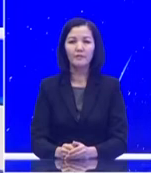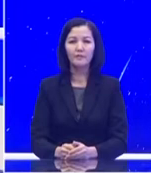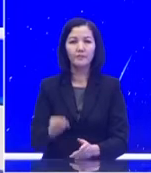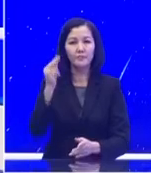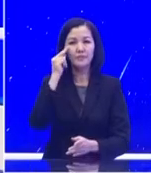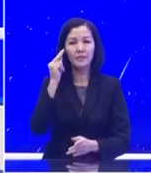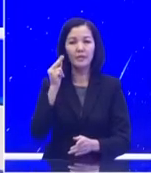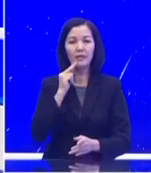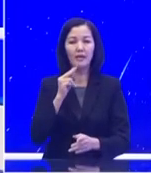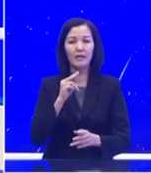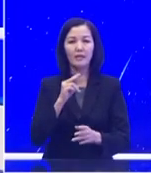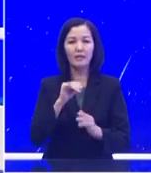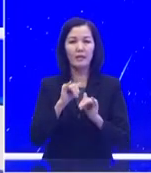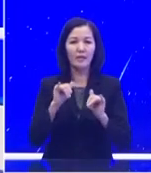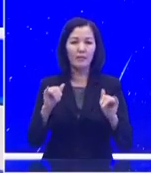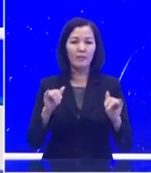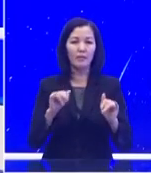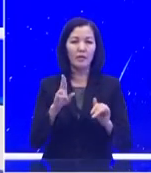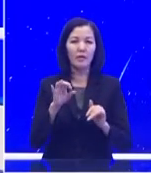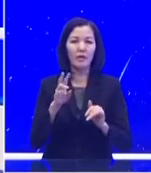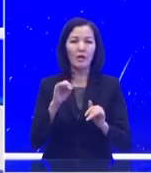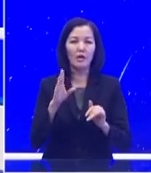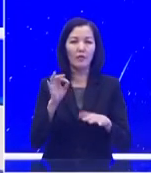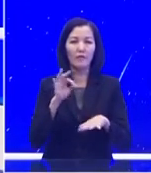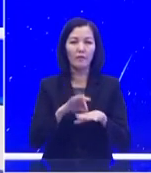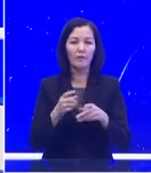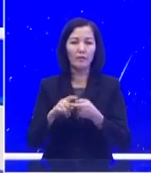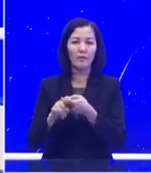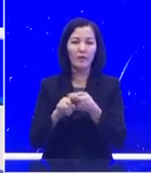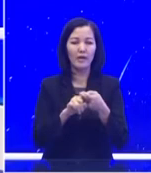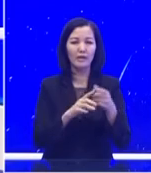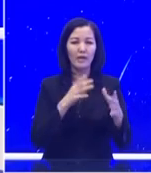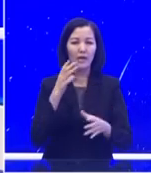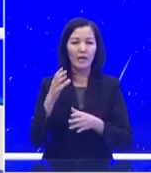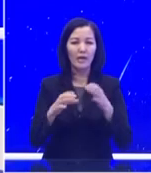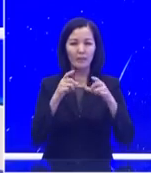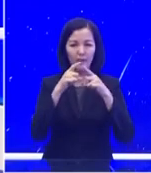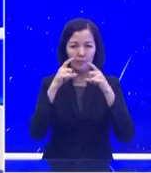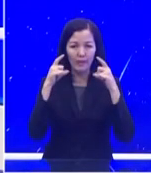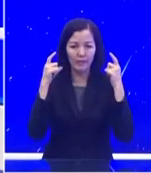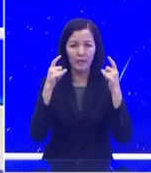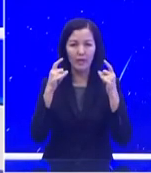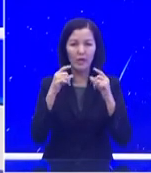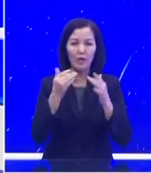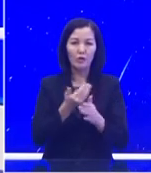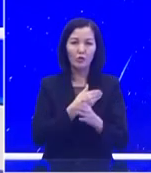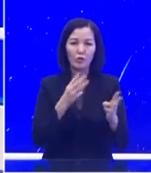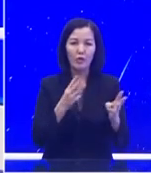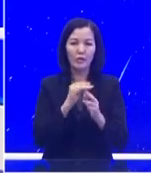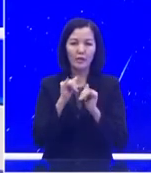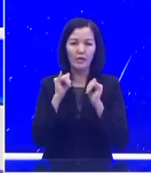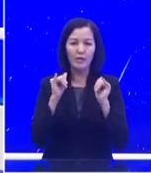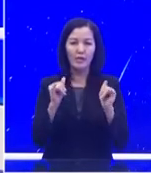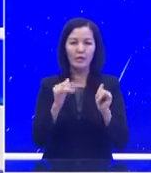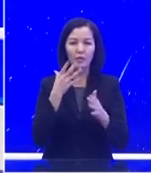Қытай елінде өршіп тұрған коронавируске байланысты әлемде медициналық маскаға сұраныс артты. Сондықтан кейбір мемлекеттер ішкі